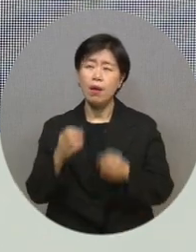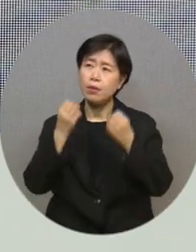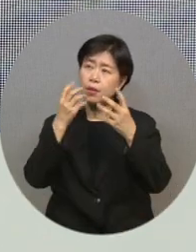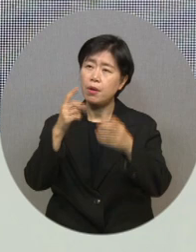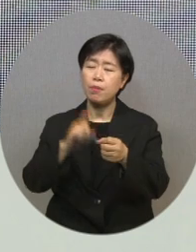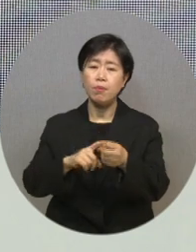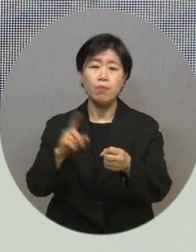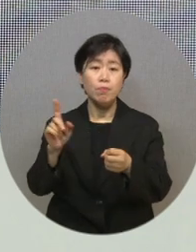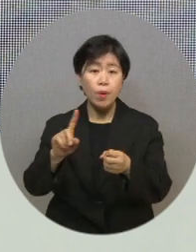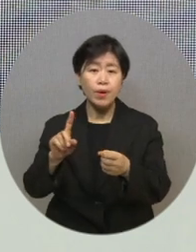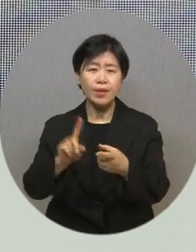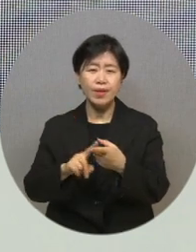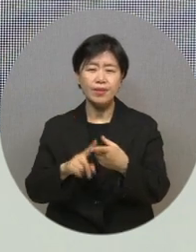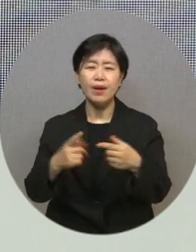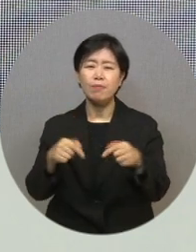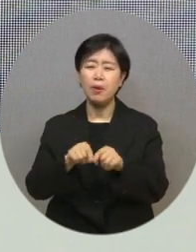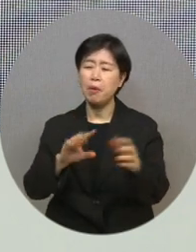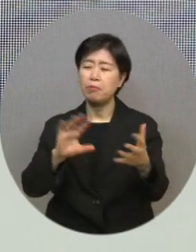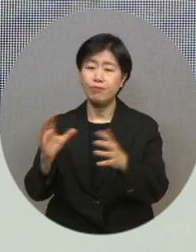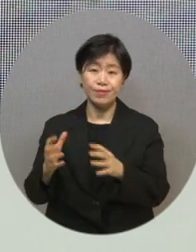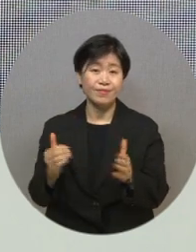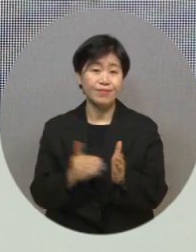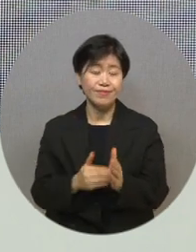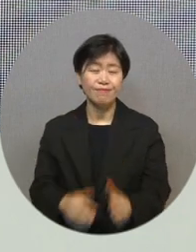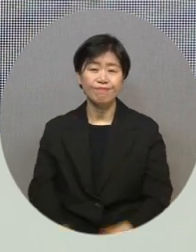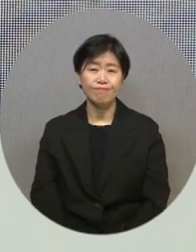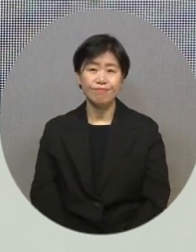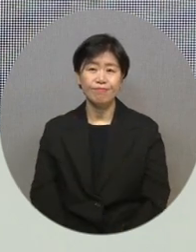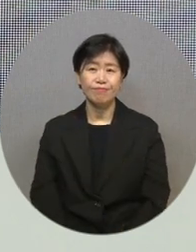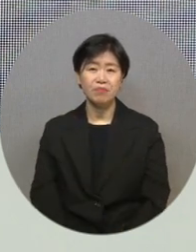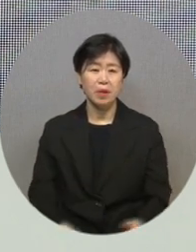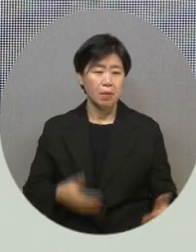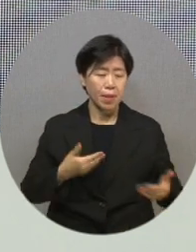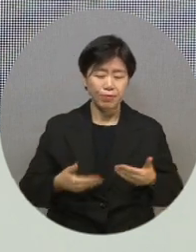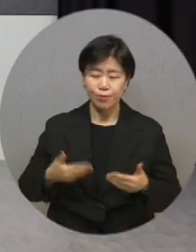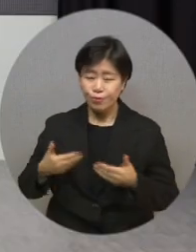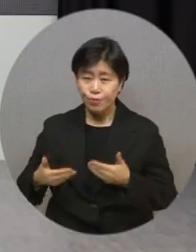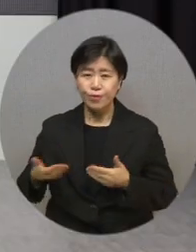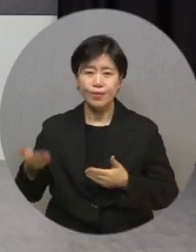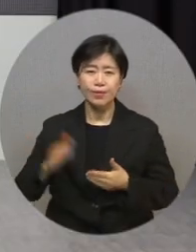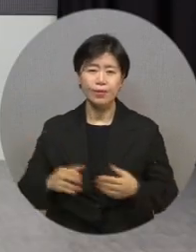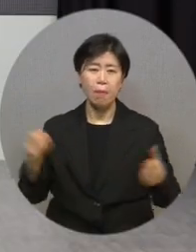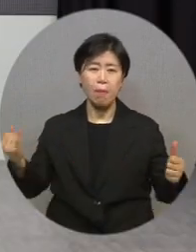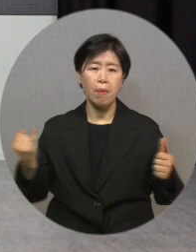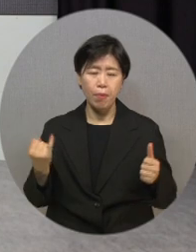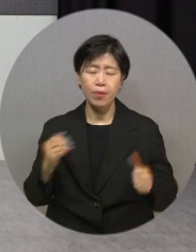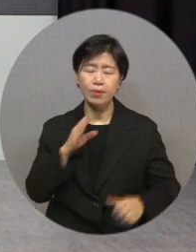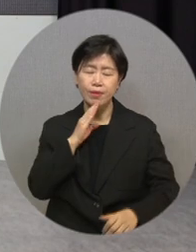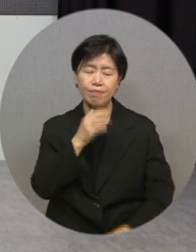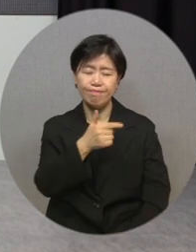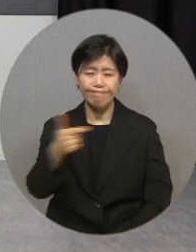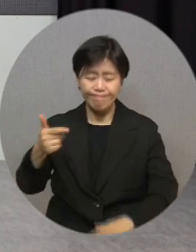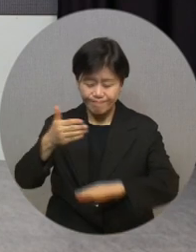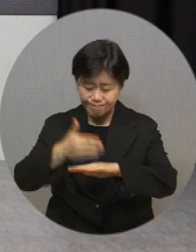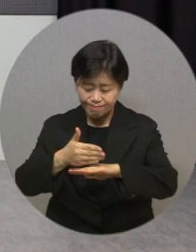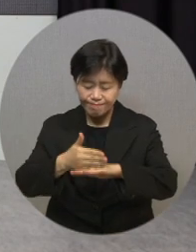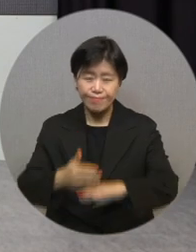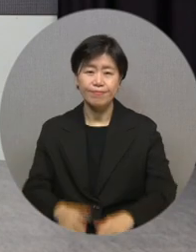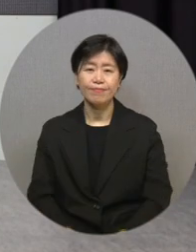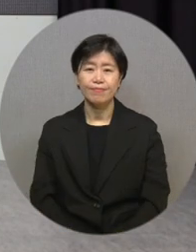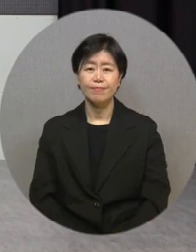추진할지 같이 들어봤습니다 바쁘신데 불구하시고 오늘 이렇게 두 분 나와 주셔서 대단히